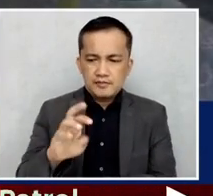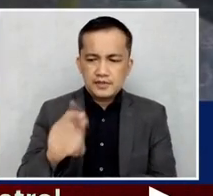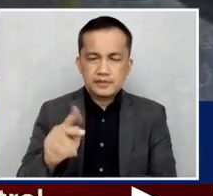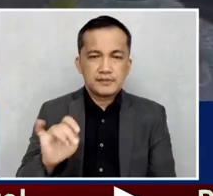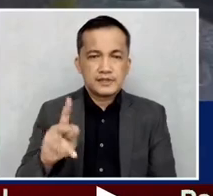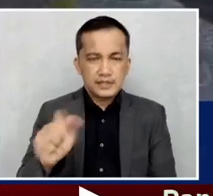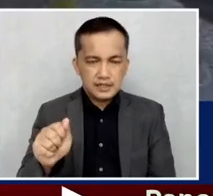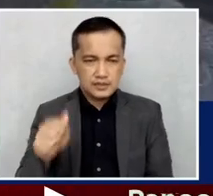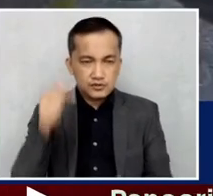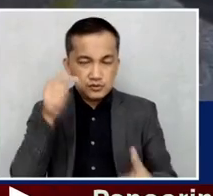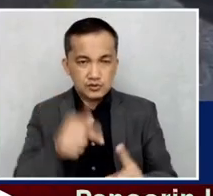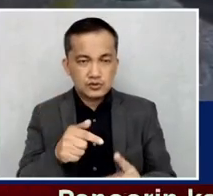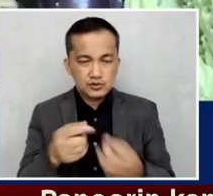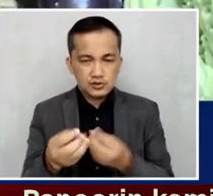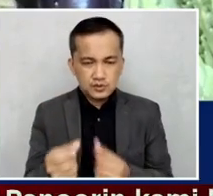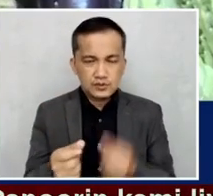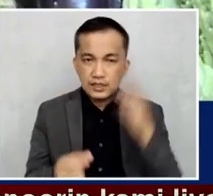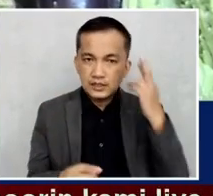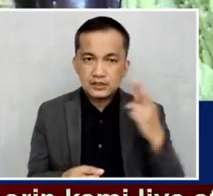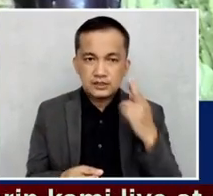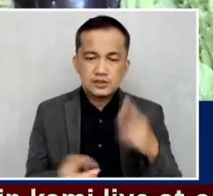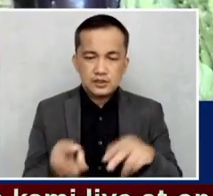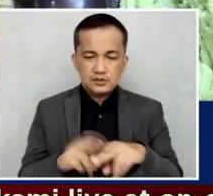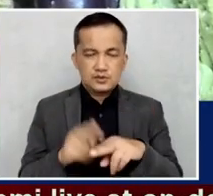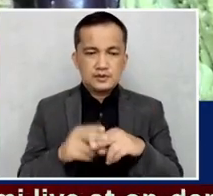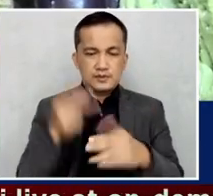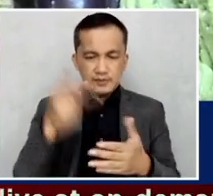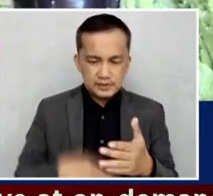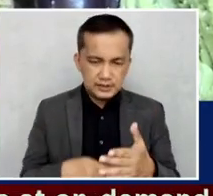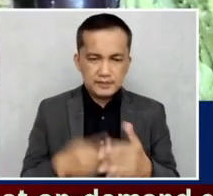para maresolba ang mga dahilan ng pagtaas ng presyo ng